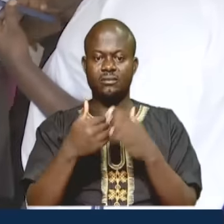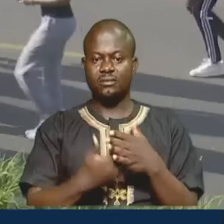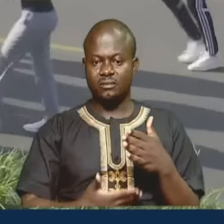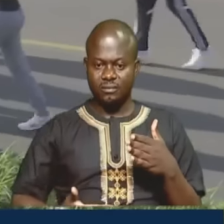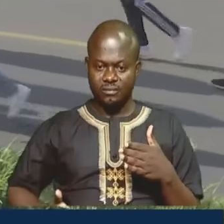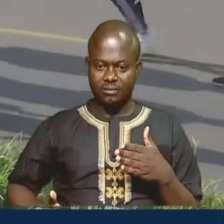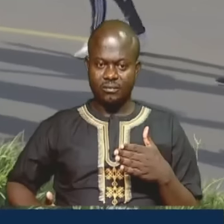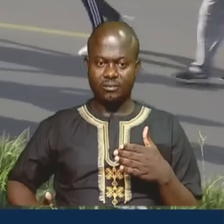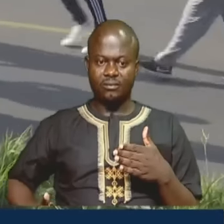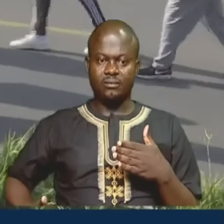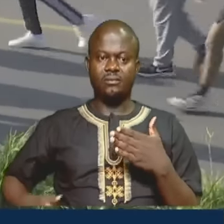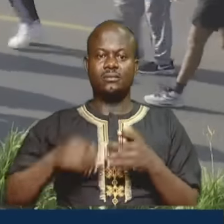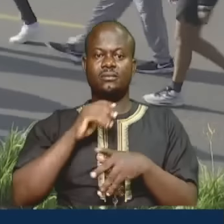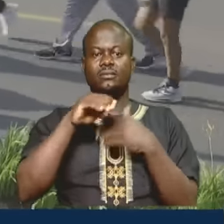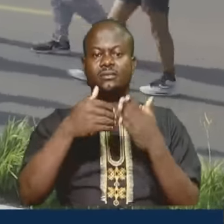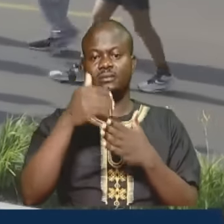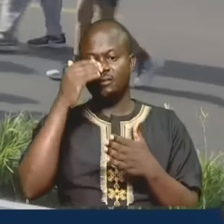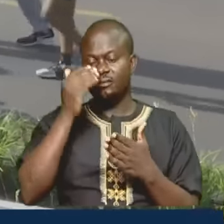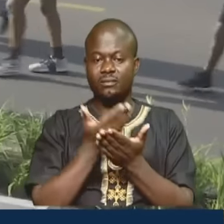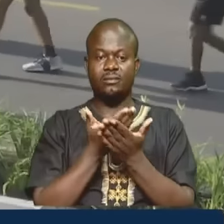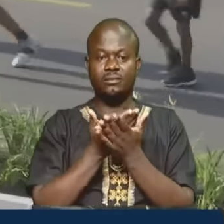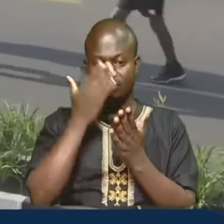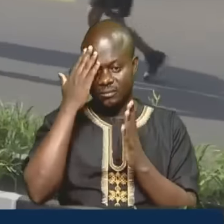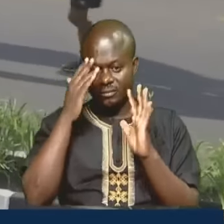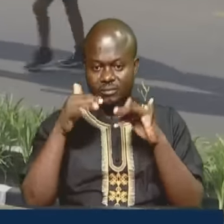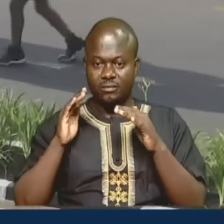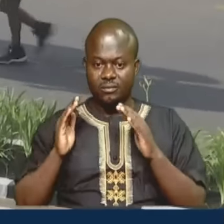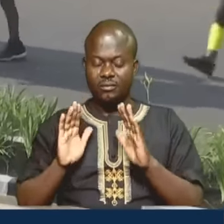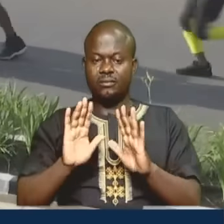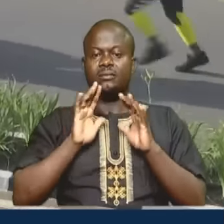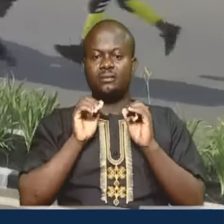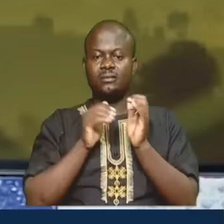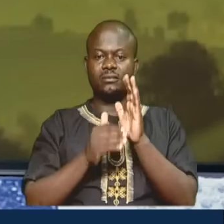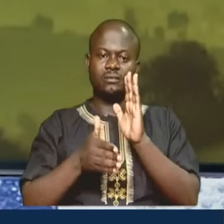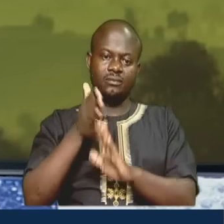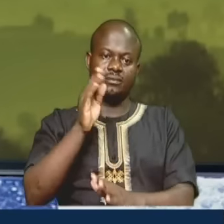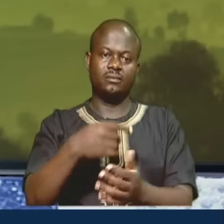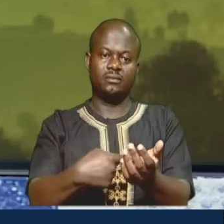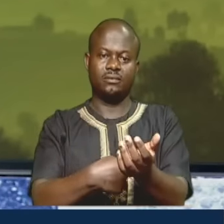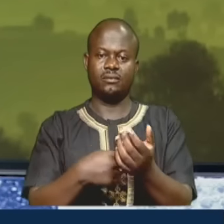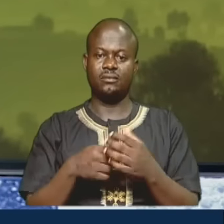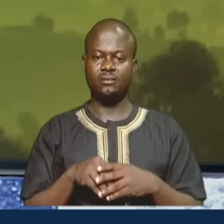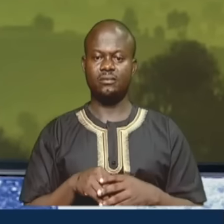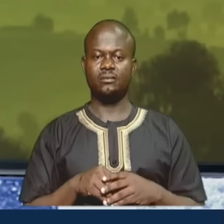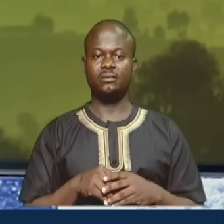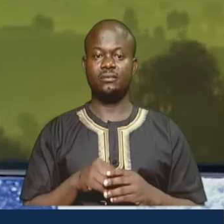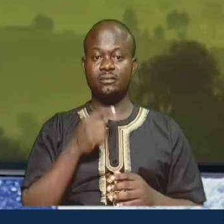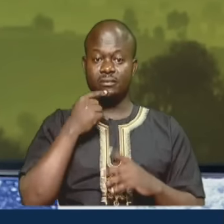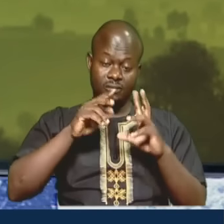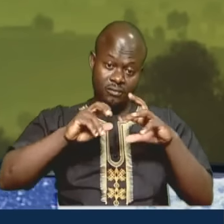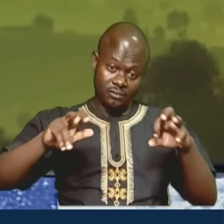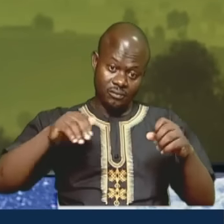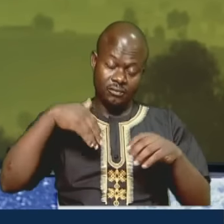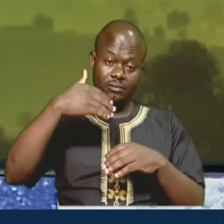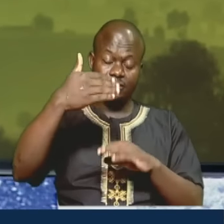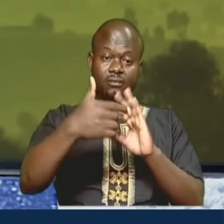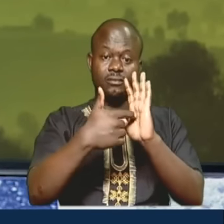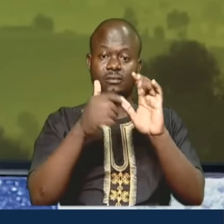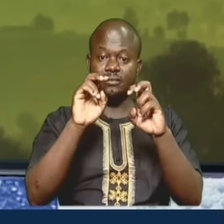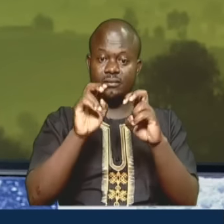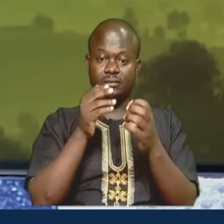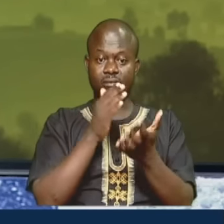cyane buri wese asabwa kumenya uko yakwirinda kandi akihutira kwivuza hari n'ubushakashatsi buri kugenda bwerekana yuko